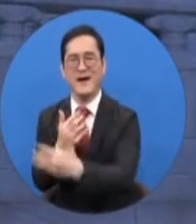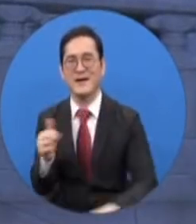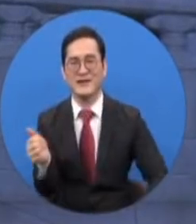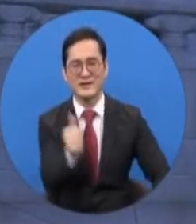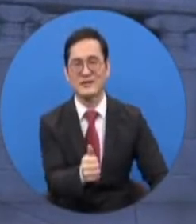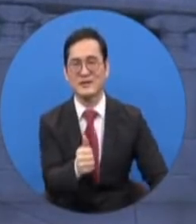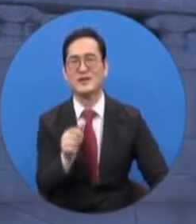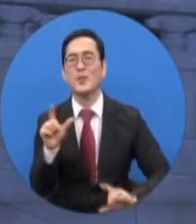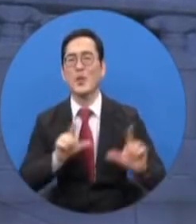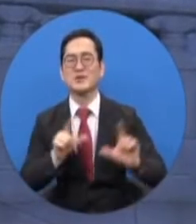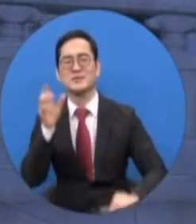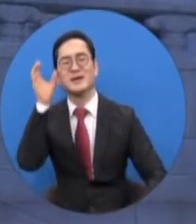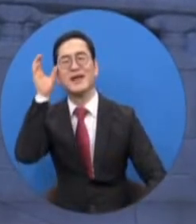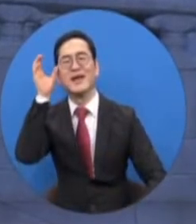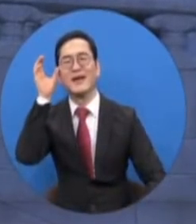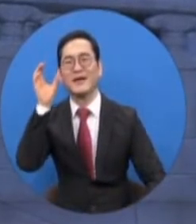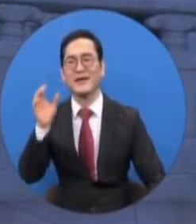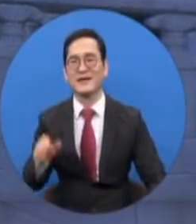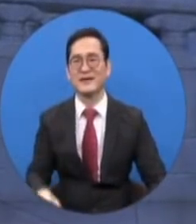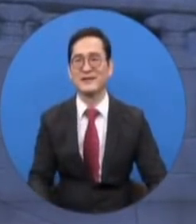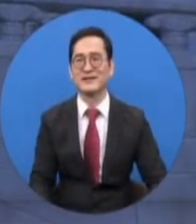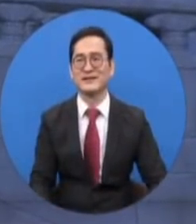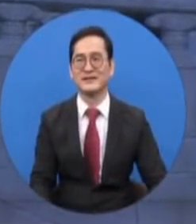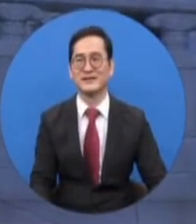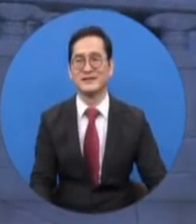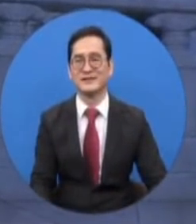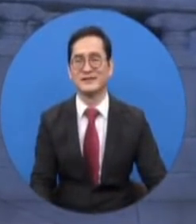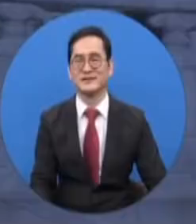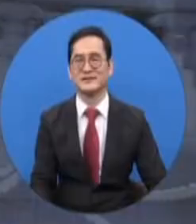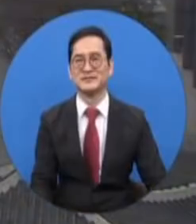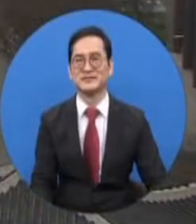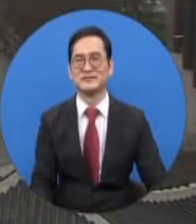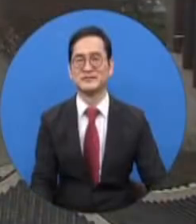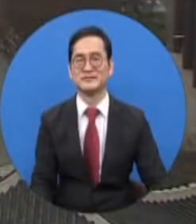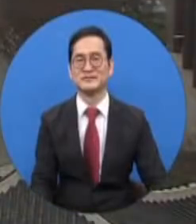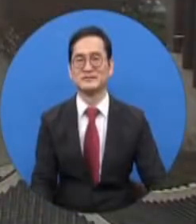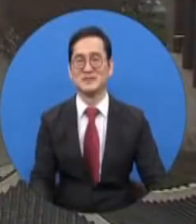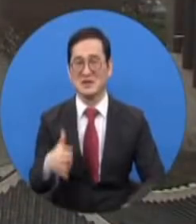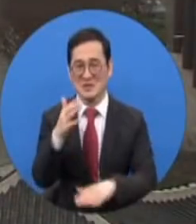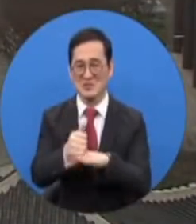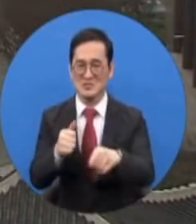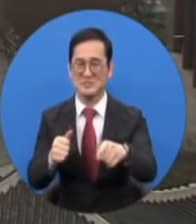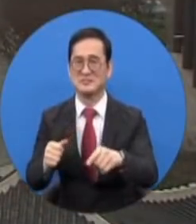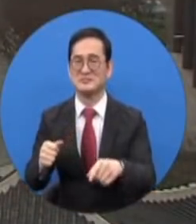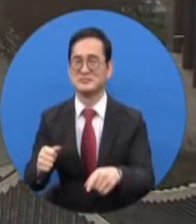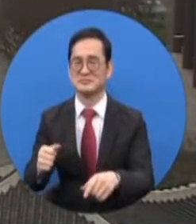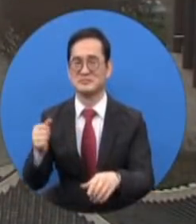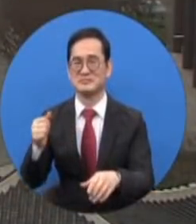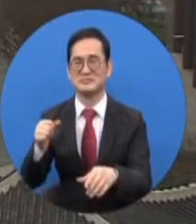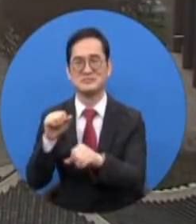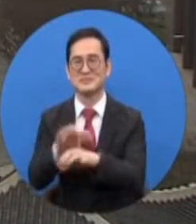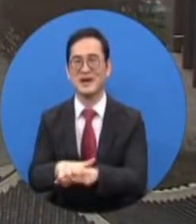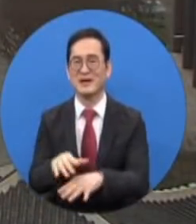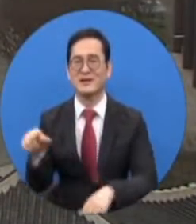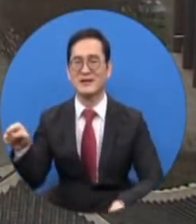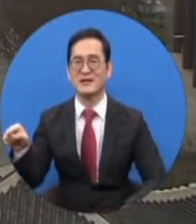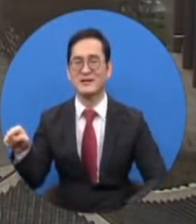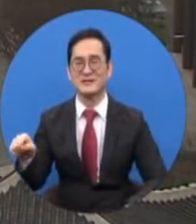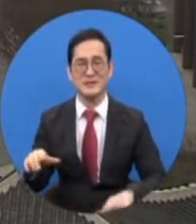좀 기대했었는데 국방부 청사로 들어가게 되면 도심과는 좀 많이 떨어져 있기 때문에 그런 모습은 좀